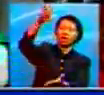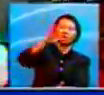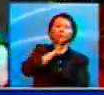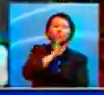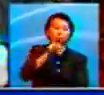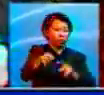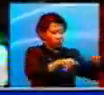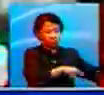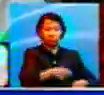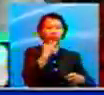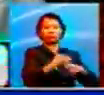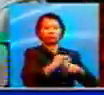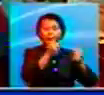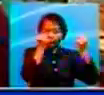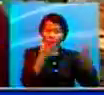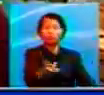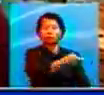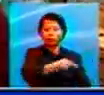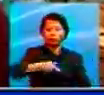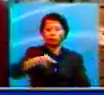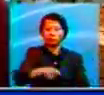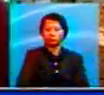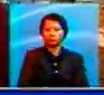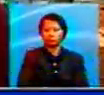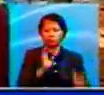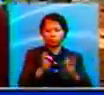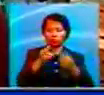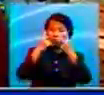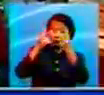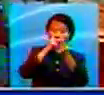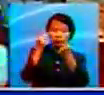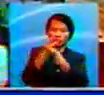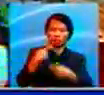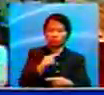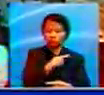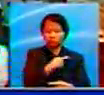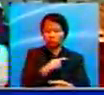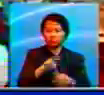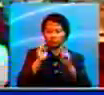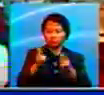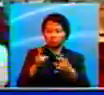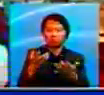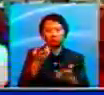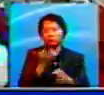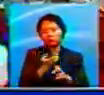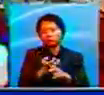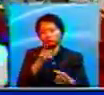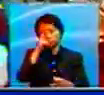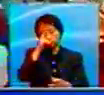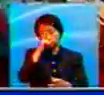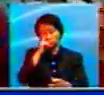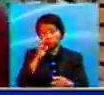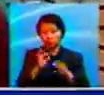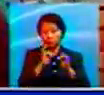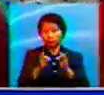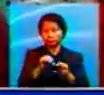negara susah-susah ni ramah. Kalau tengok keadaan itu, kita belah juga itu untuk maruh lagu tu lah. Kalau